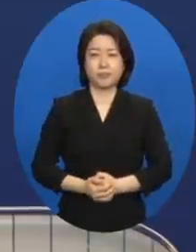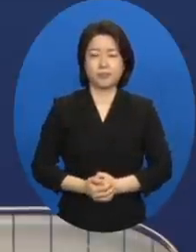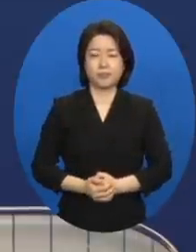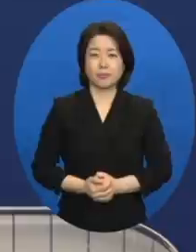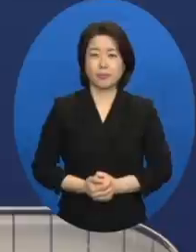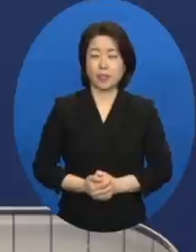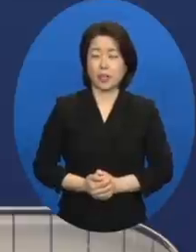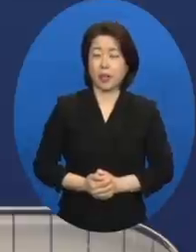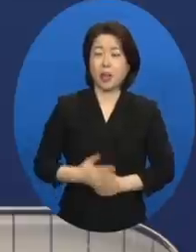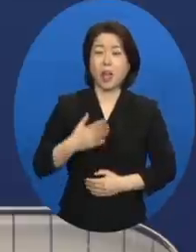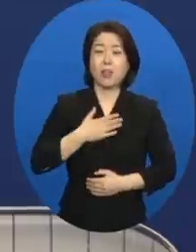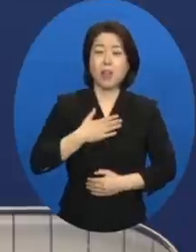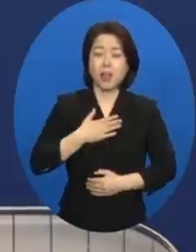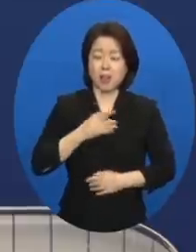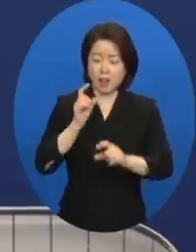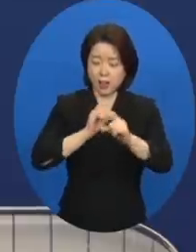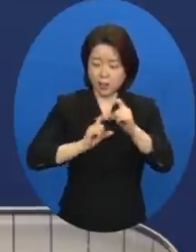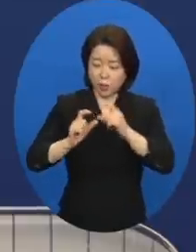받은 은혜가 커서